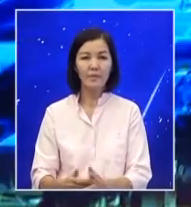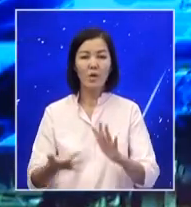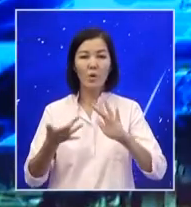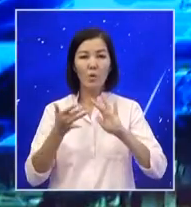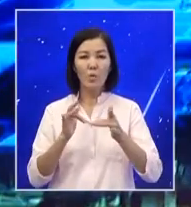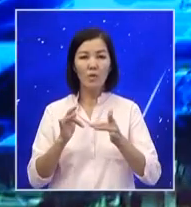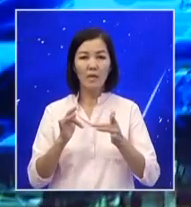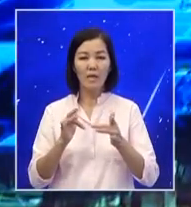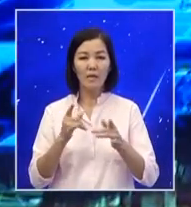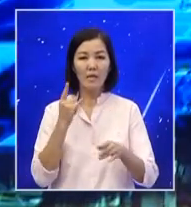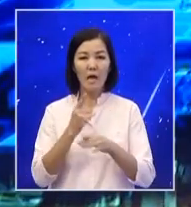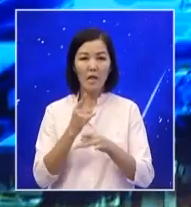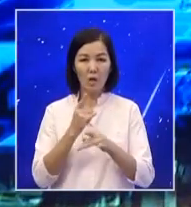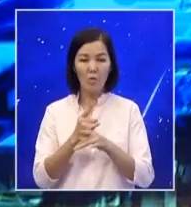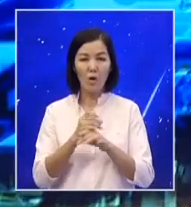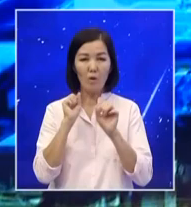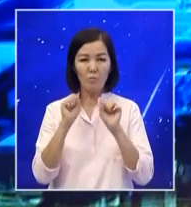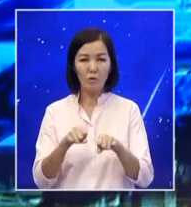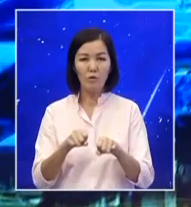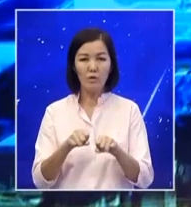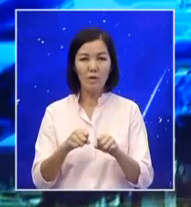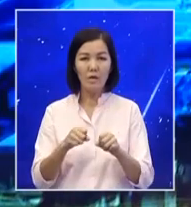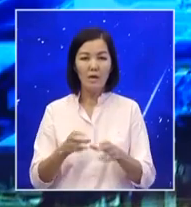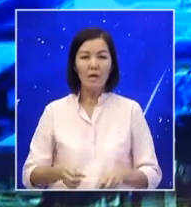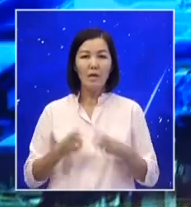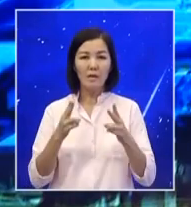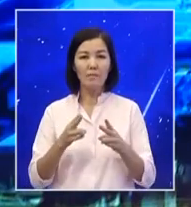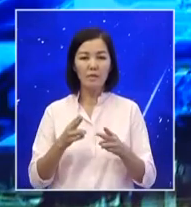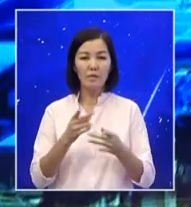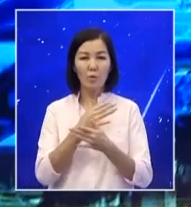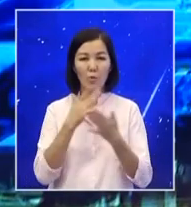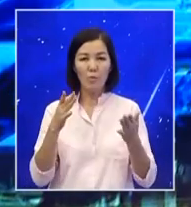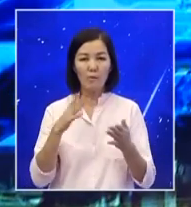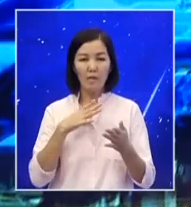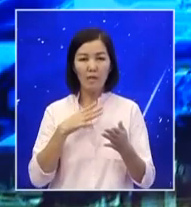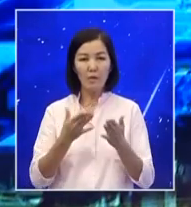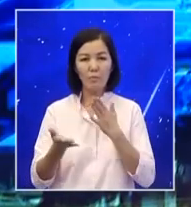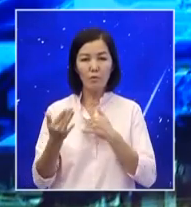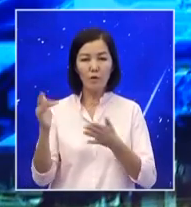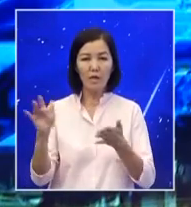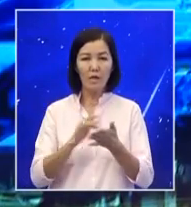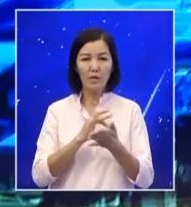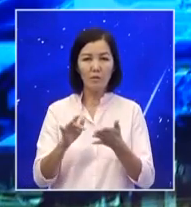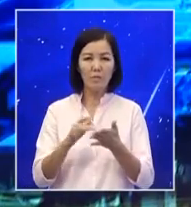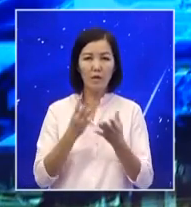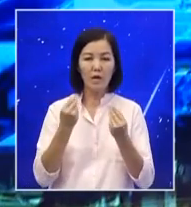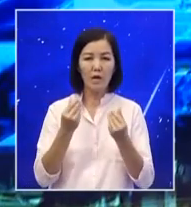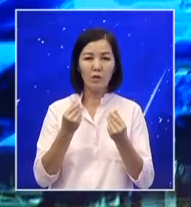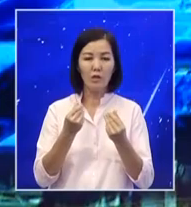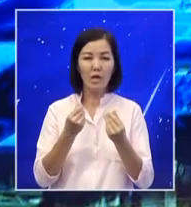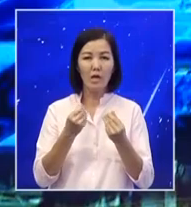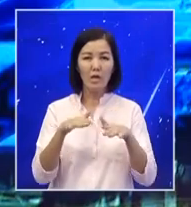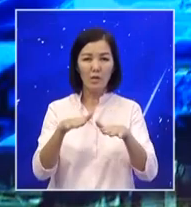Онлайнда алдауға болады. Қазір әлеуметтік желіде қылмыстың осы түрі көбейіп кетті. Олар бұрынғыда есепшоттан ақша шешумен